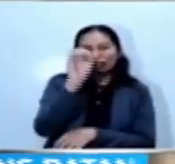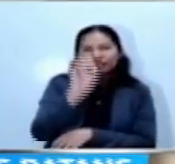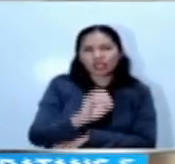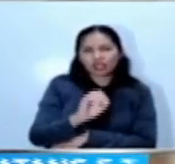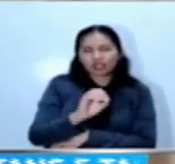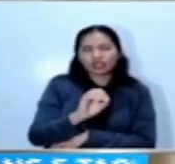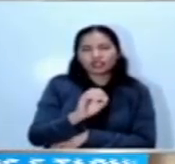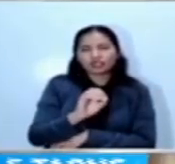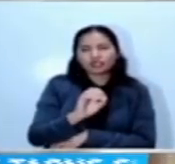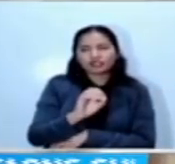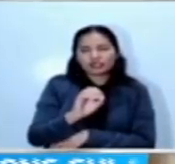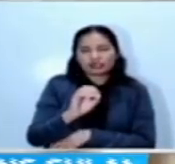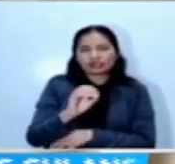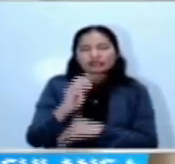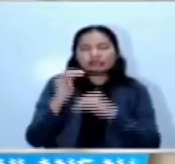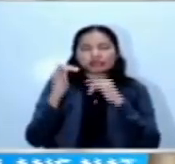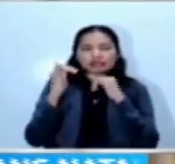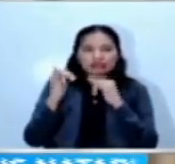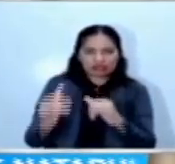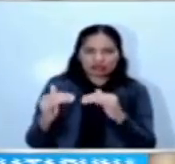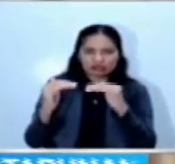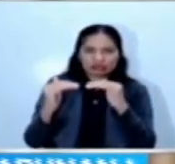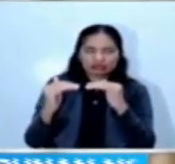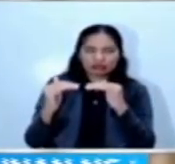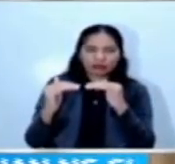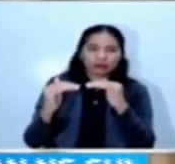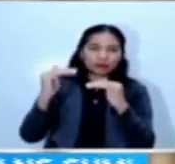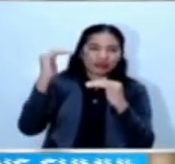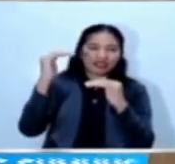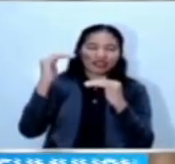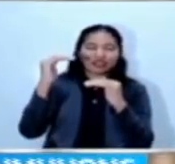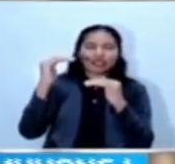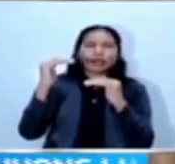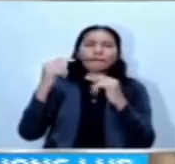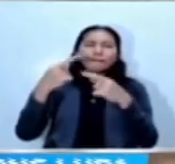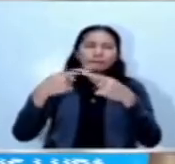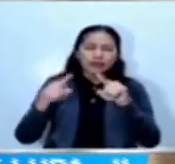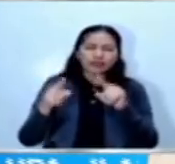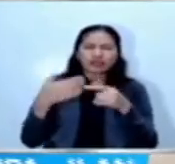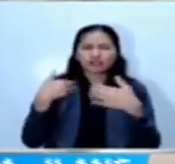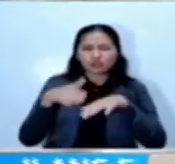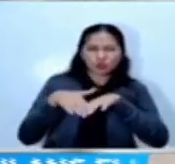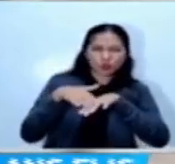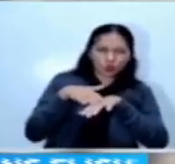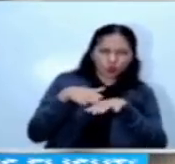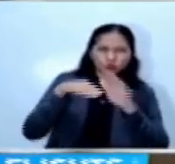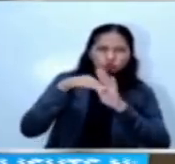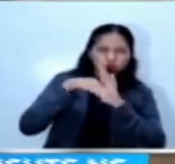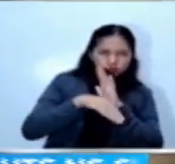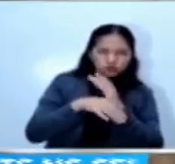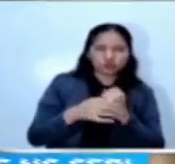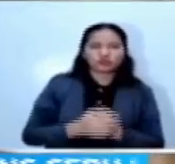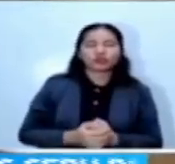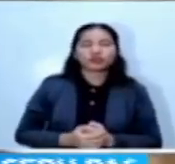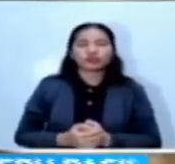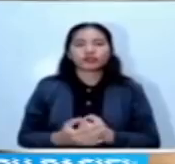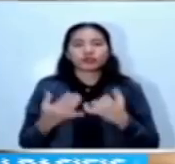Ibig sabihin, nakikita pa rin natin at tumataas pa rin yung bilang ng kaso. Pero under this MECQ, yung